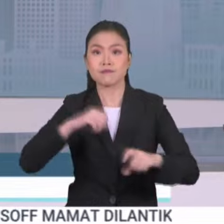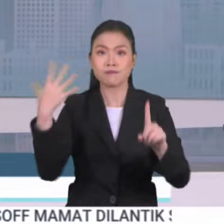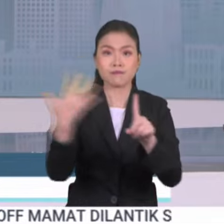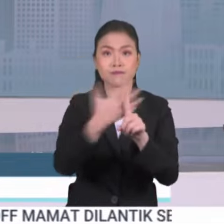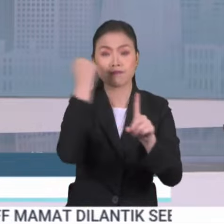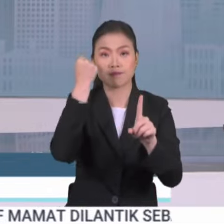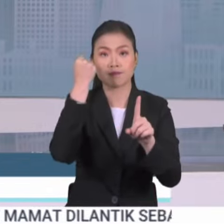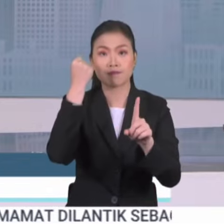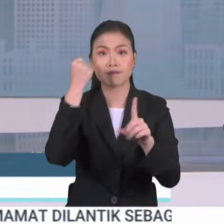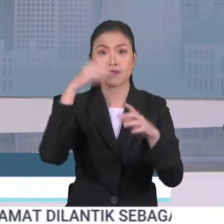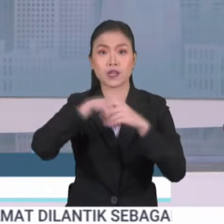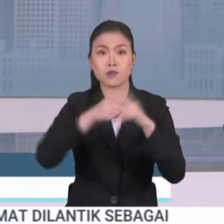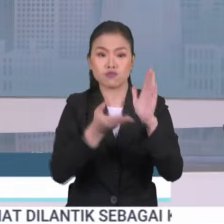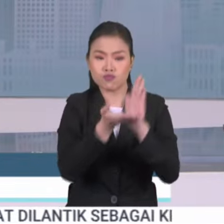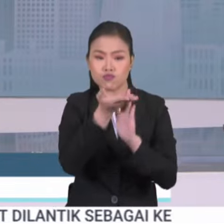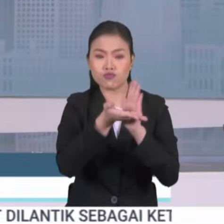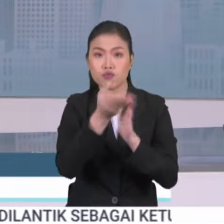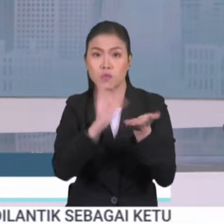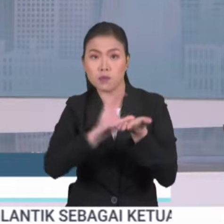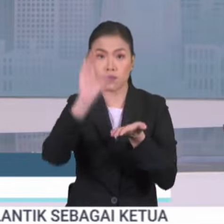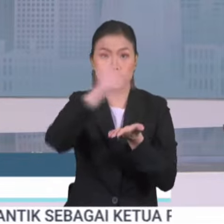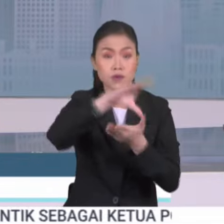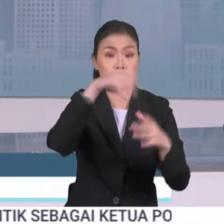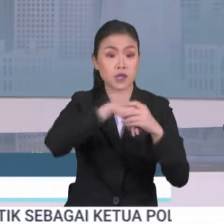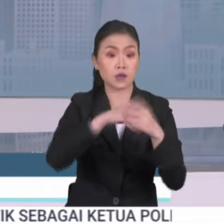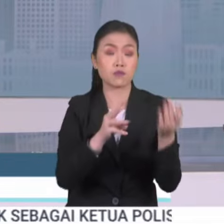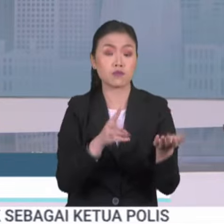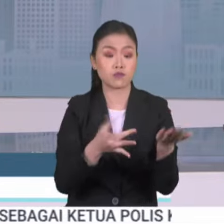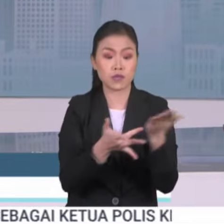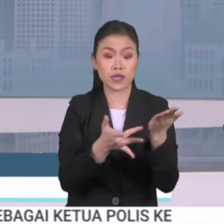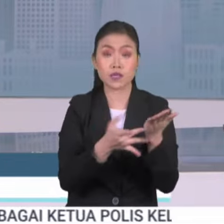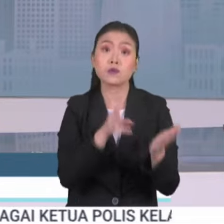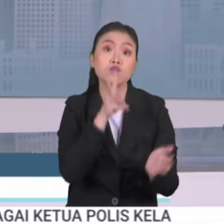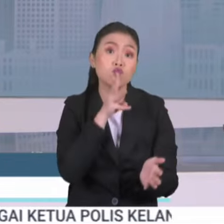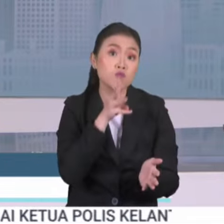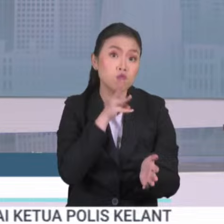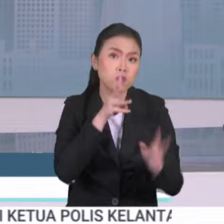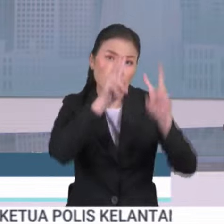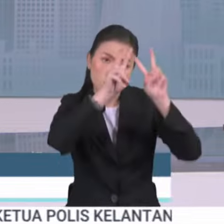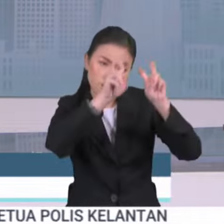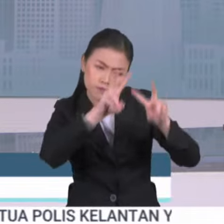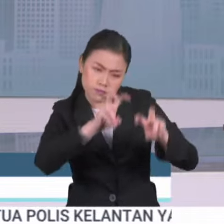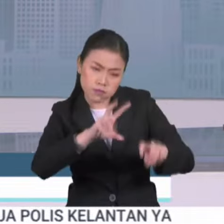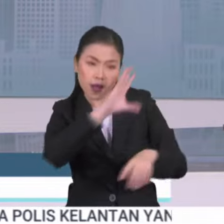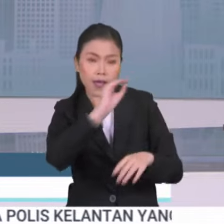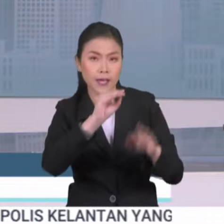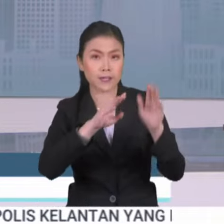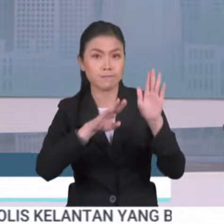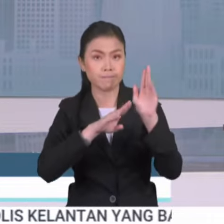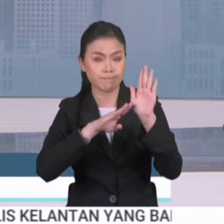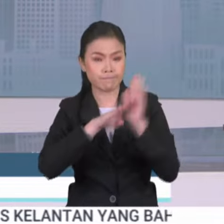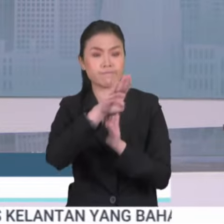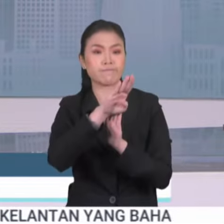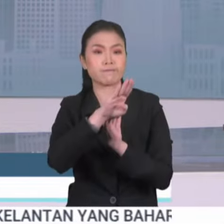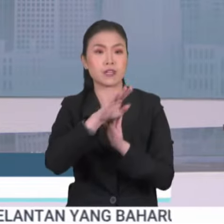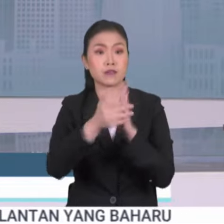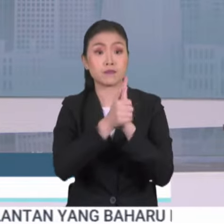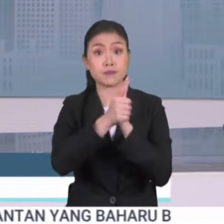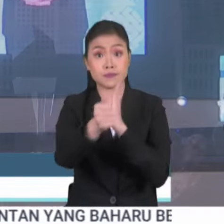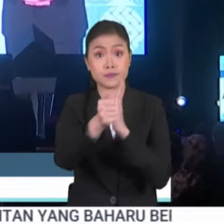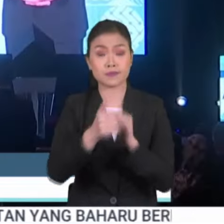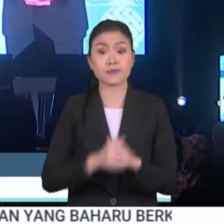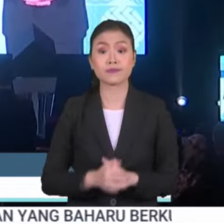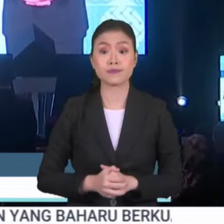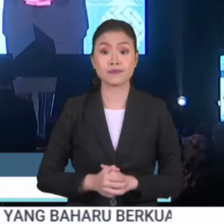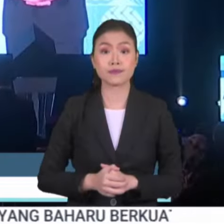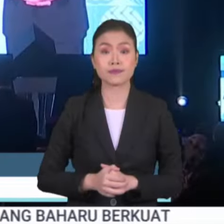dicapai menerusi peningkatan pelaburan dalam teknologi air Penyelidikan dan pembangunan kemahiran timbalan